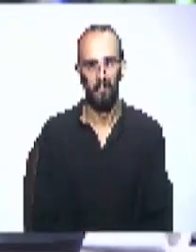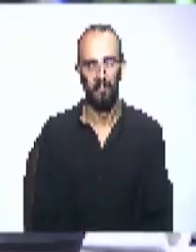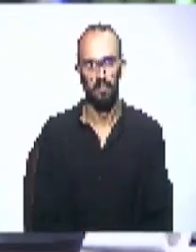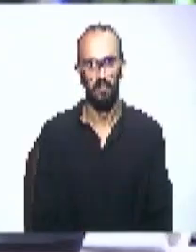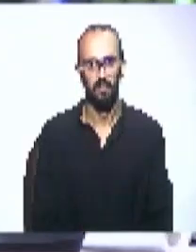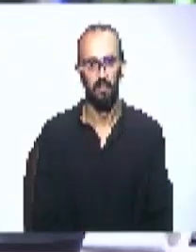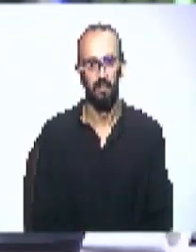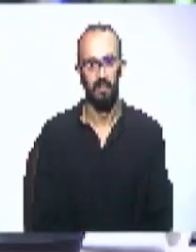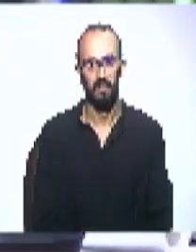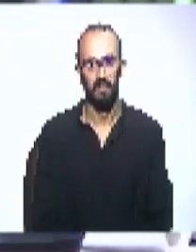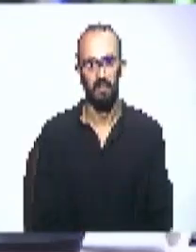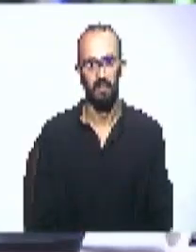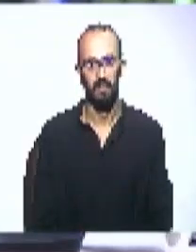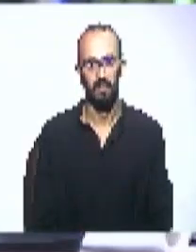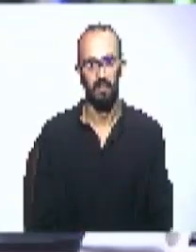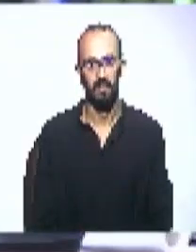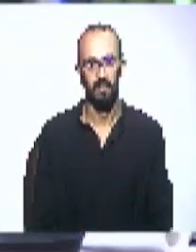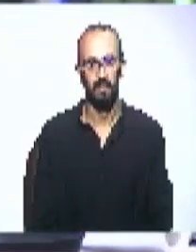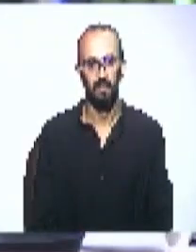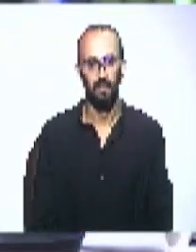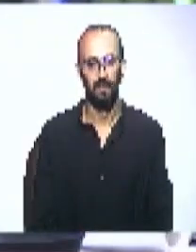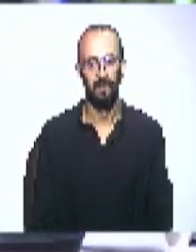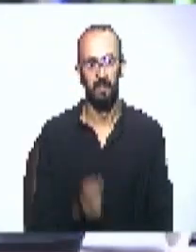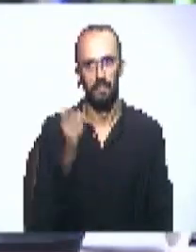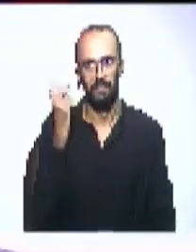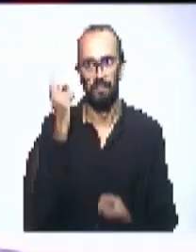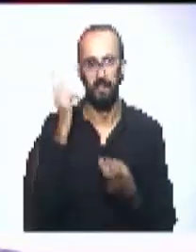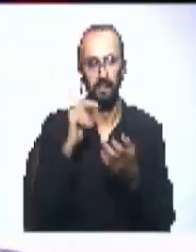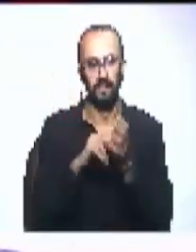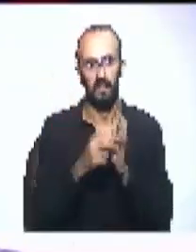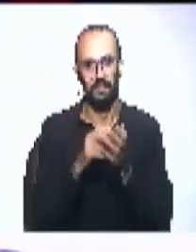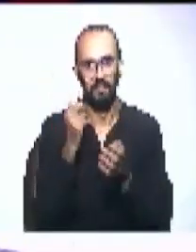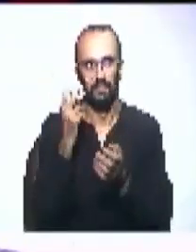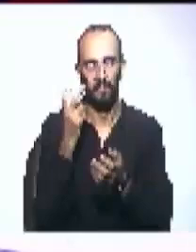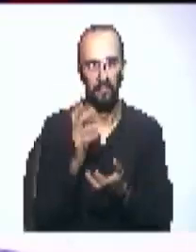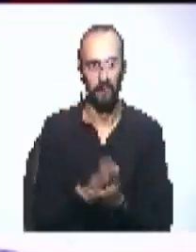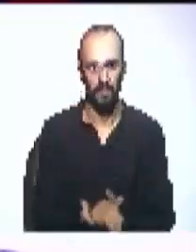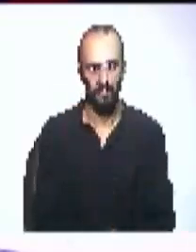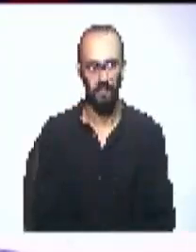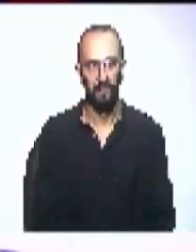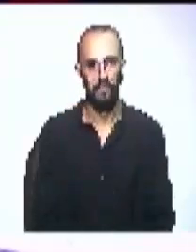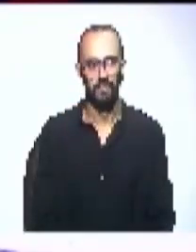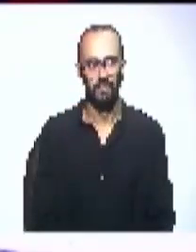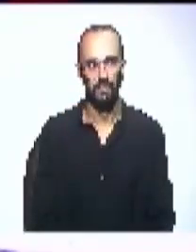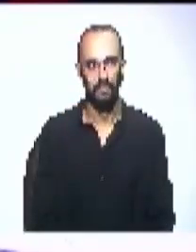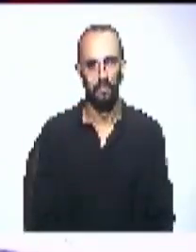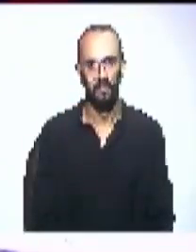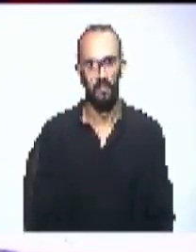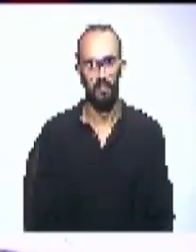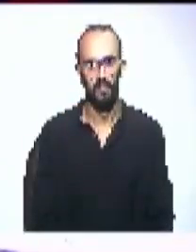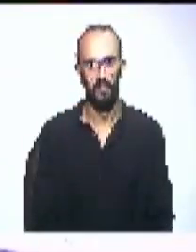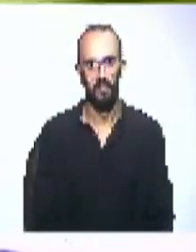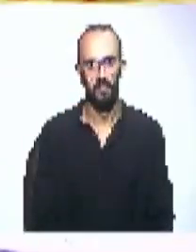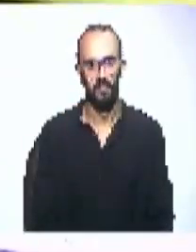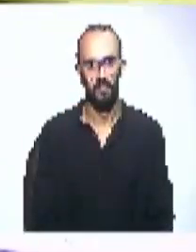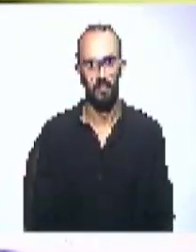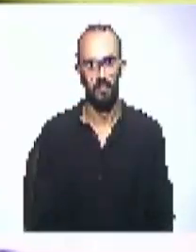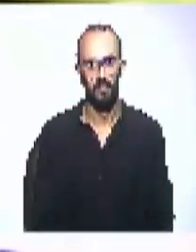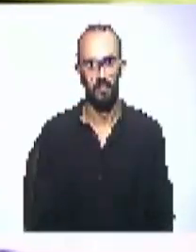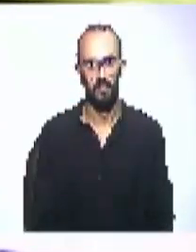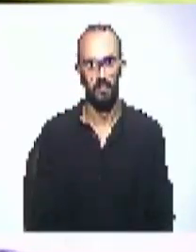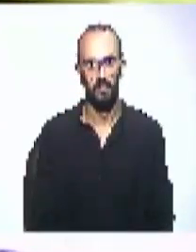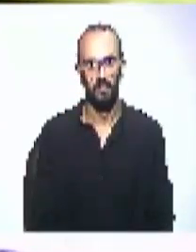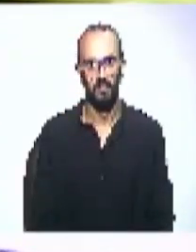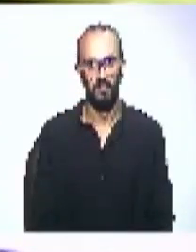افكار بقى، اللي بيدور على افكار يعمل ايه افكار لللانش بوكس. شوية جبنة فايضة، يعمل ايه افكار سندوتشات بالظبط. ممكن نجيب عليهم